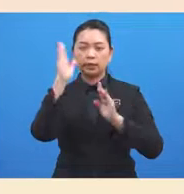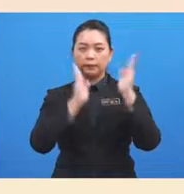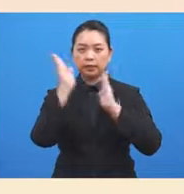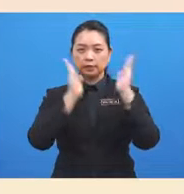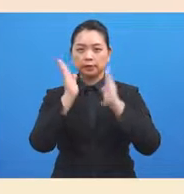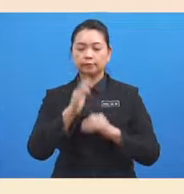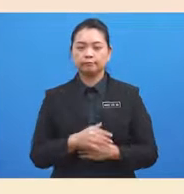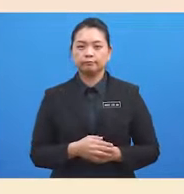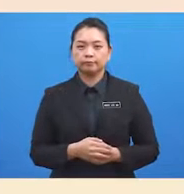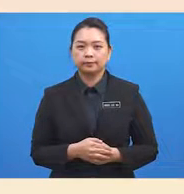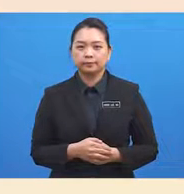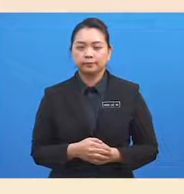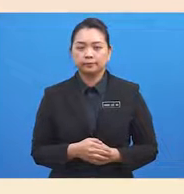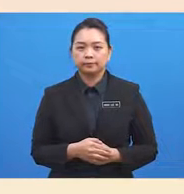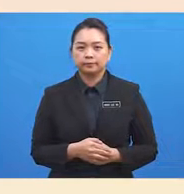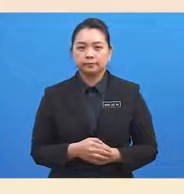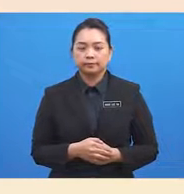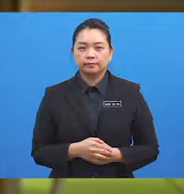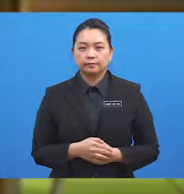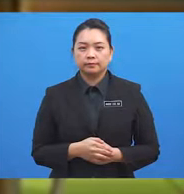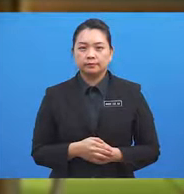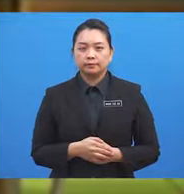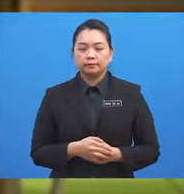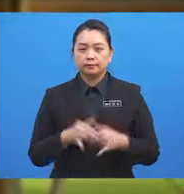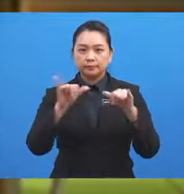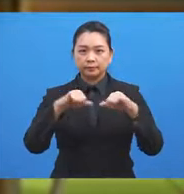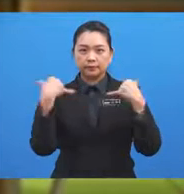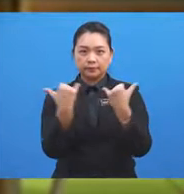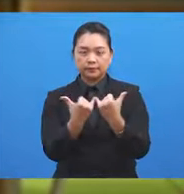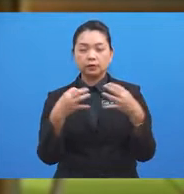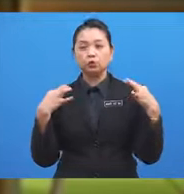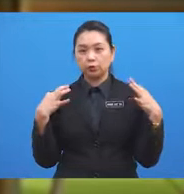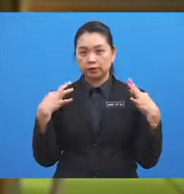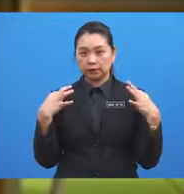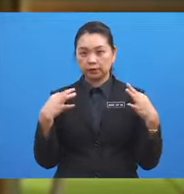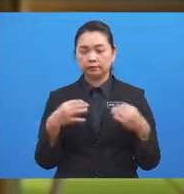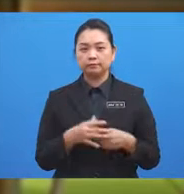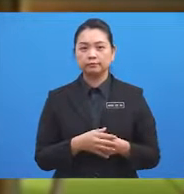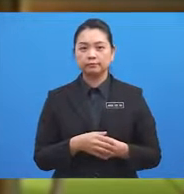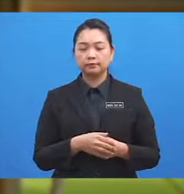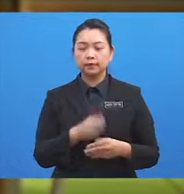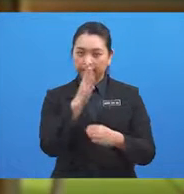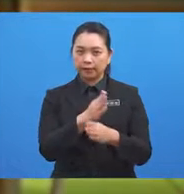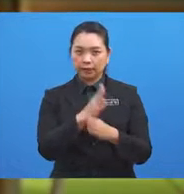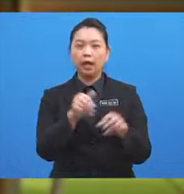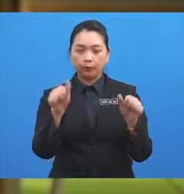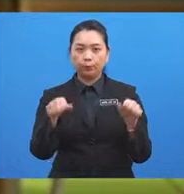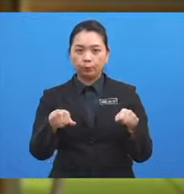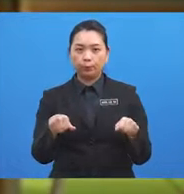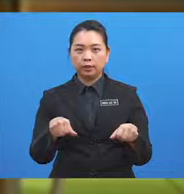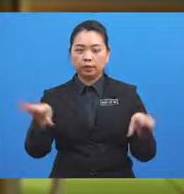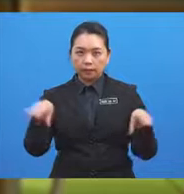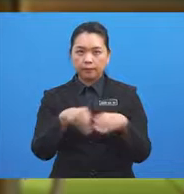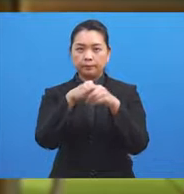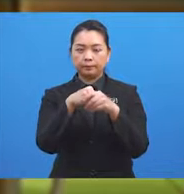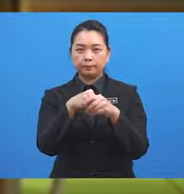Syarikat swasta dibenarkan terlibat dalam menyediakan